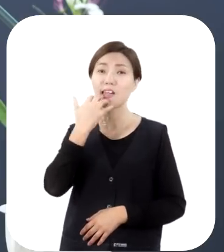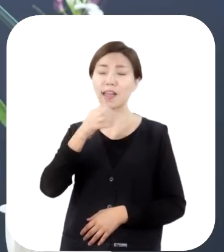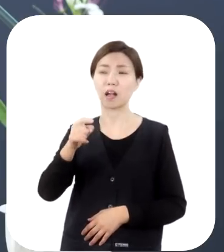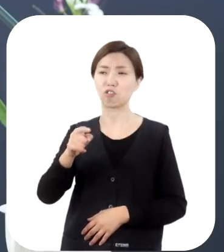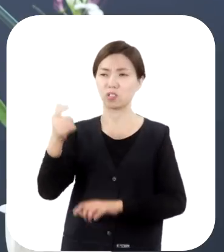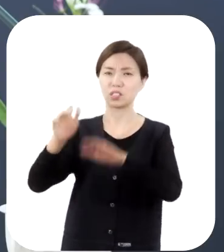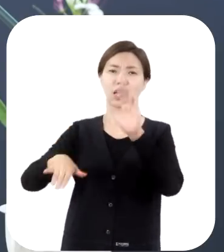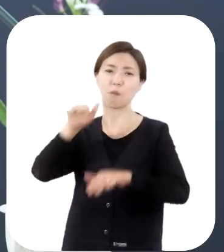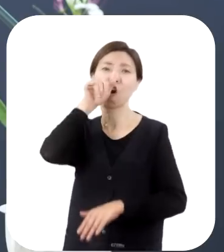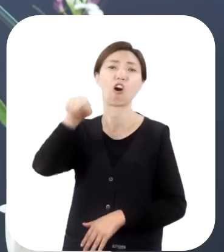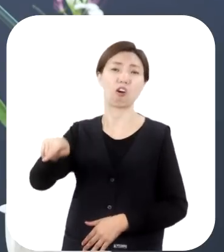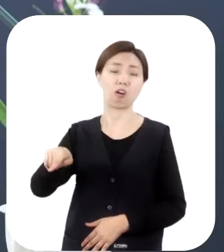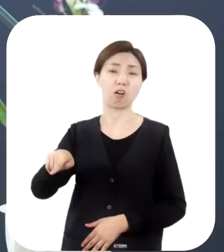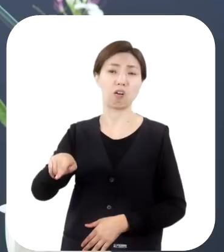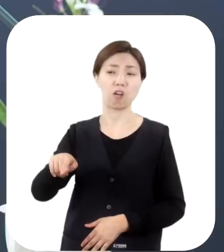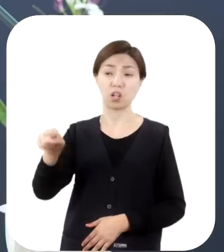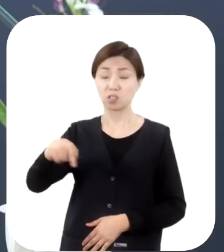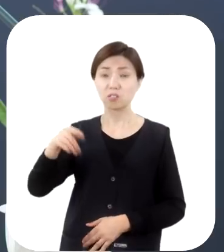못한